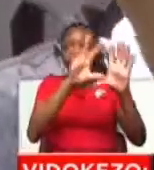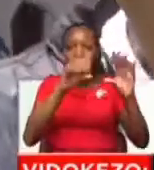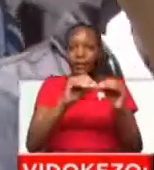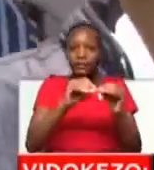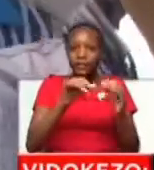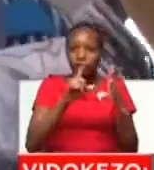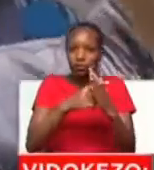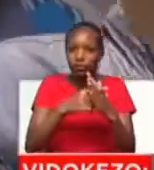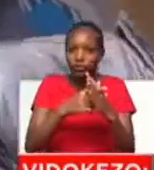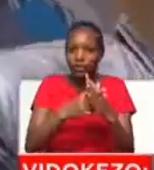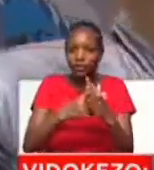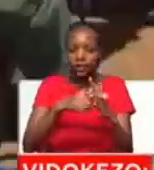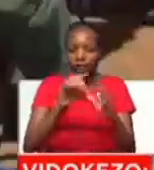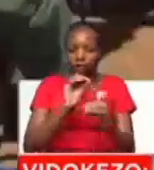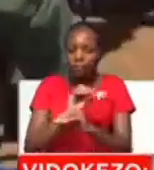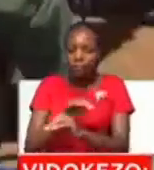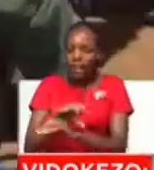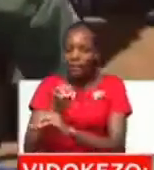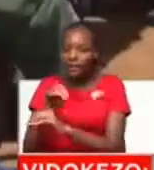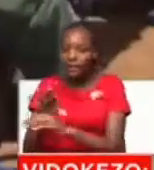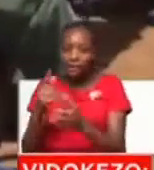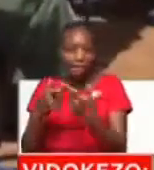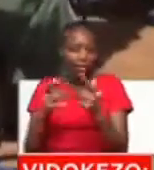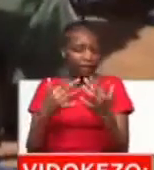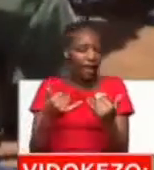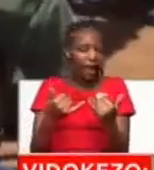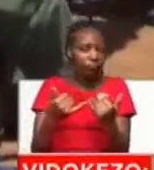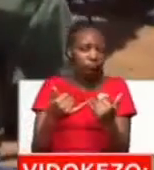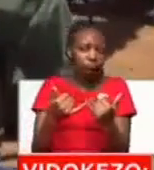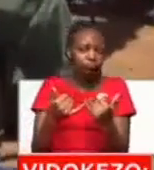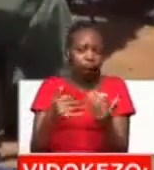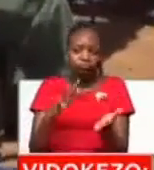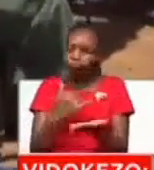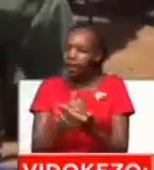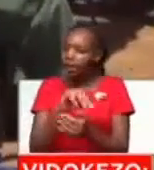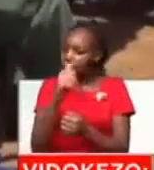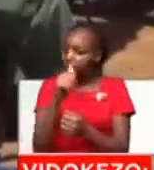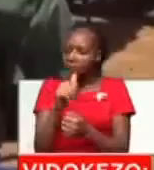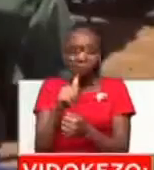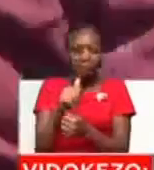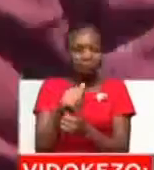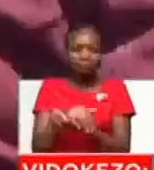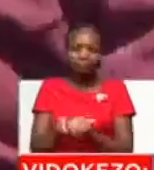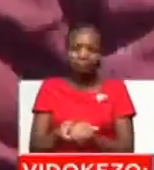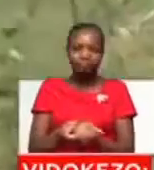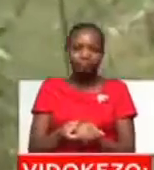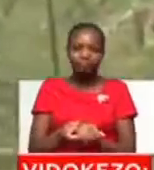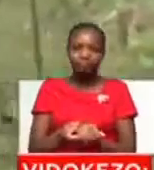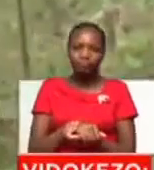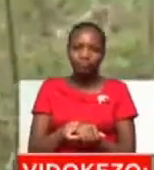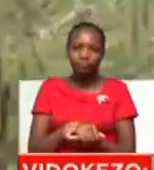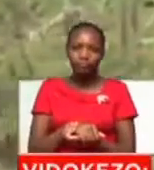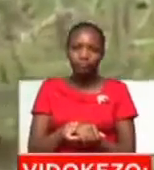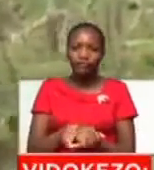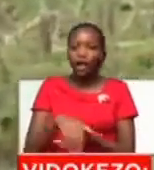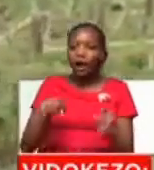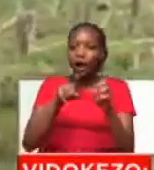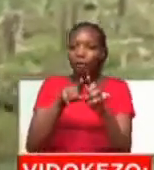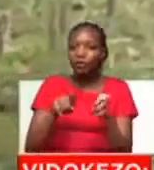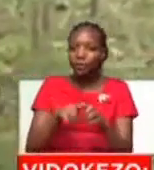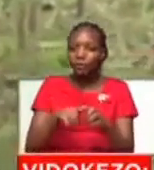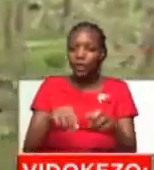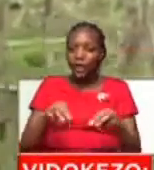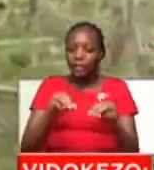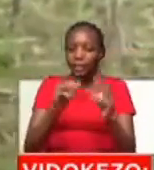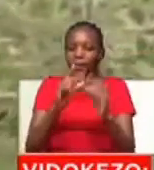kuanzisha shughuli za upanzi, japo hakuna la mno lililoafikiwa hadi sasa. Keino amedhibitisha